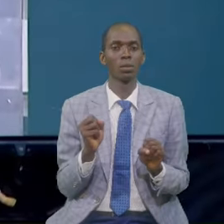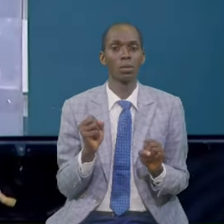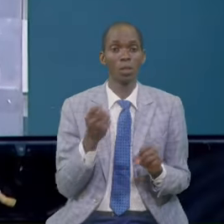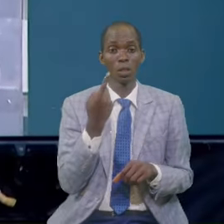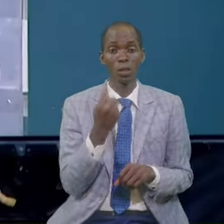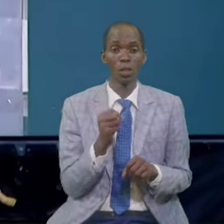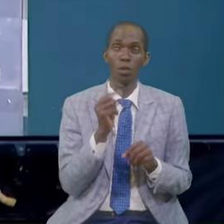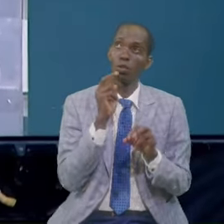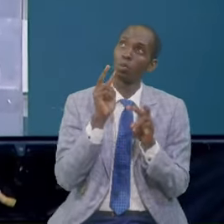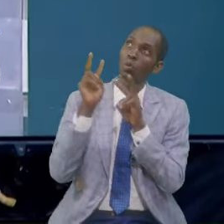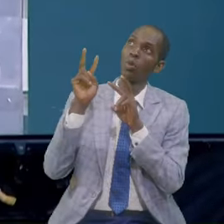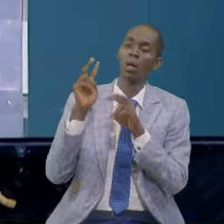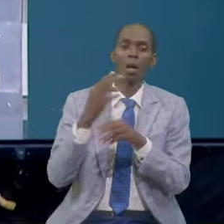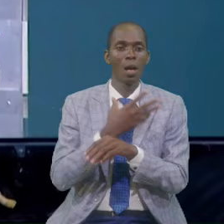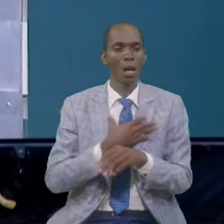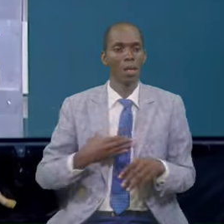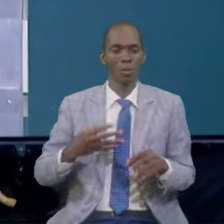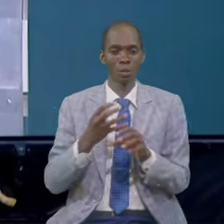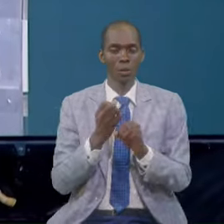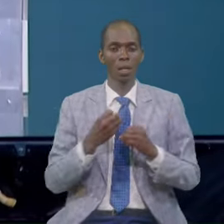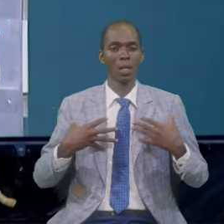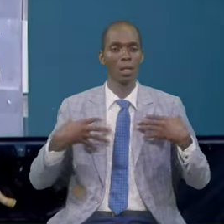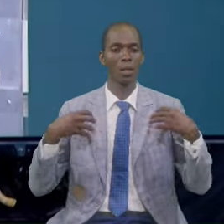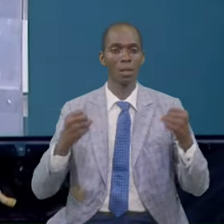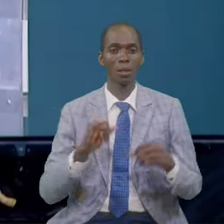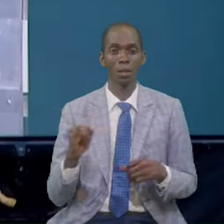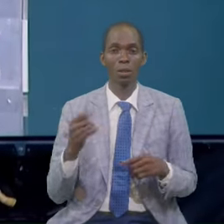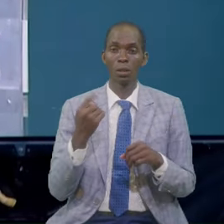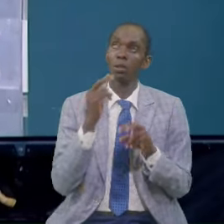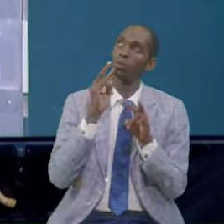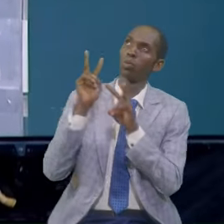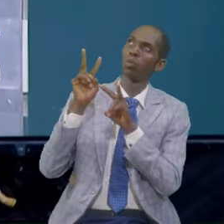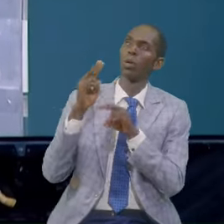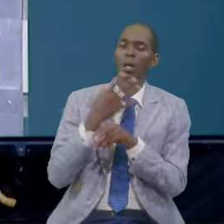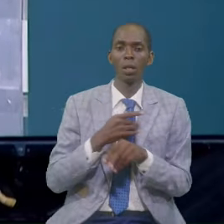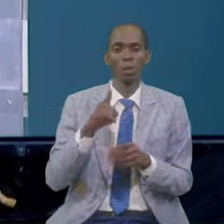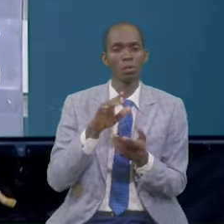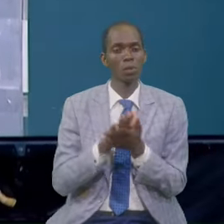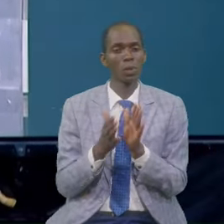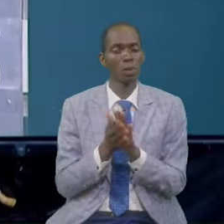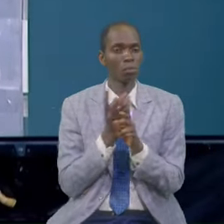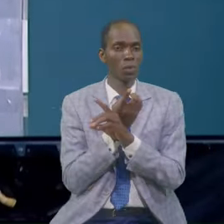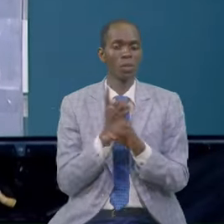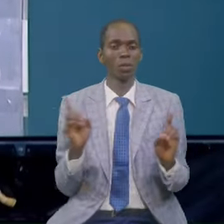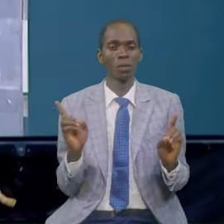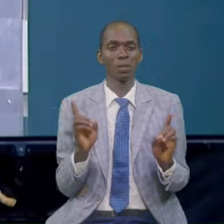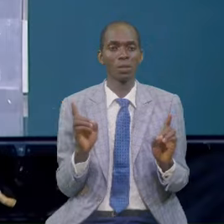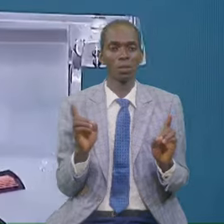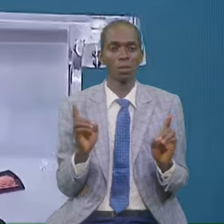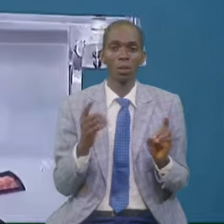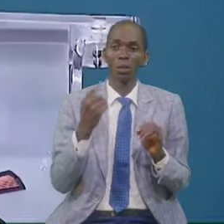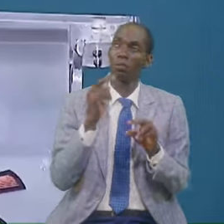the healing. చూడండి, స్వస్థతను చూడండి. The look and the deliverance. చూడండి, విడుదల చూడండి. The look